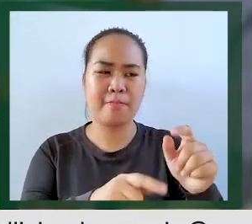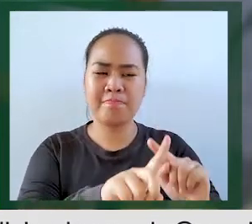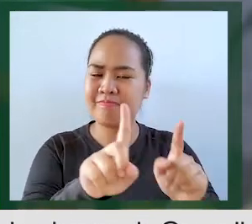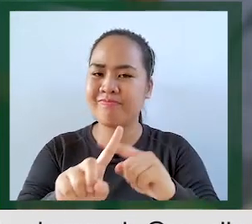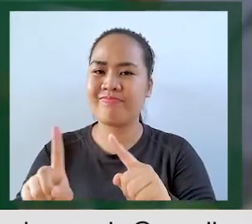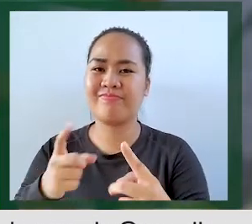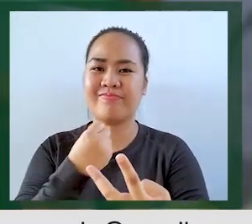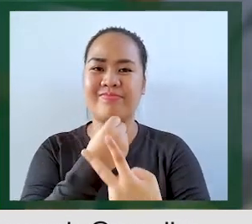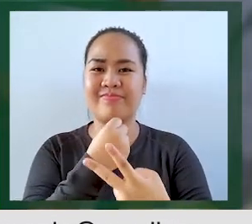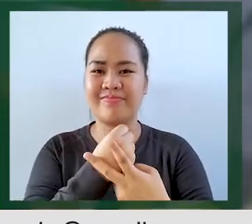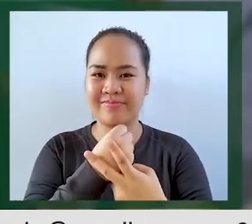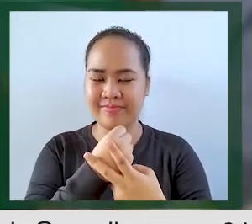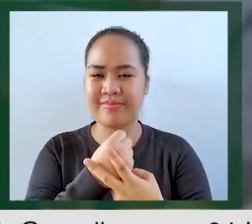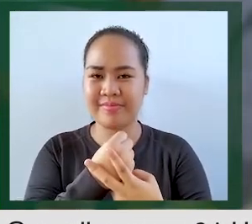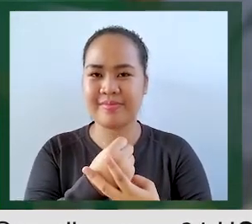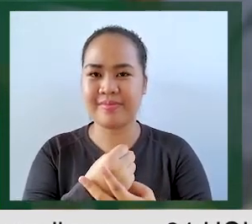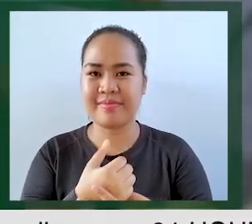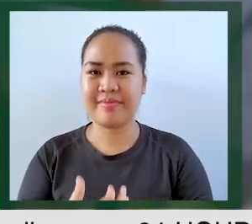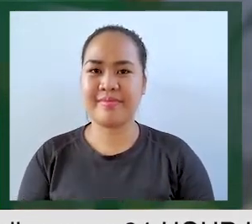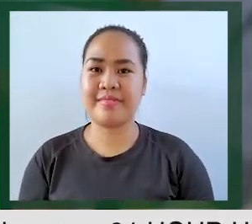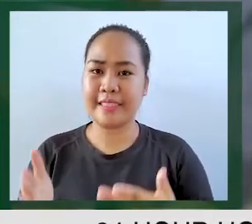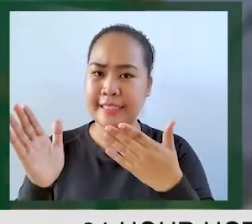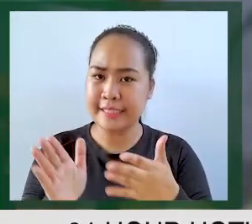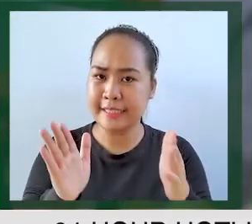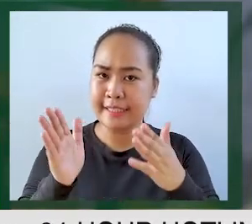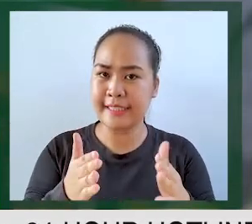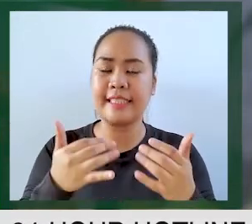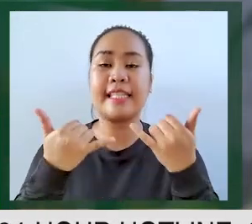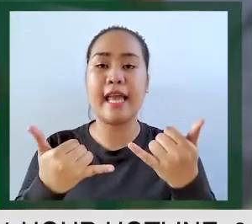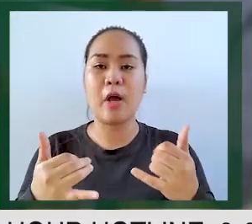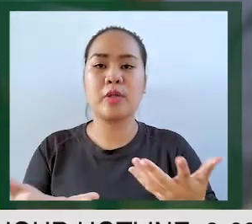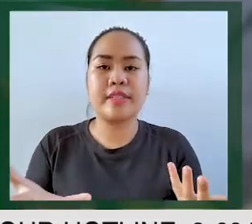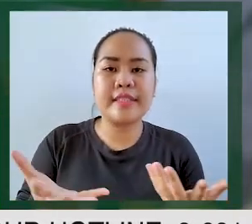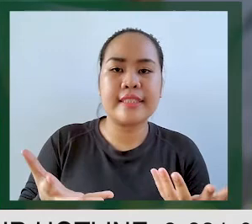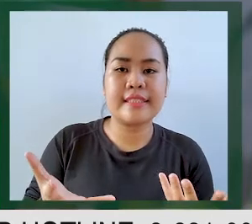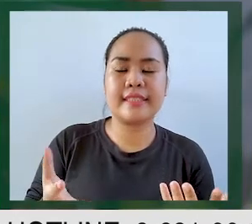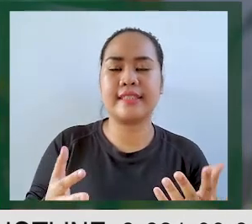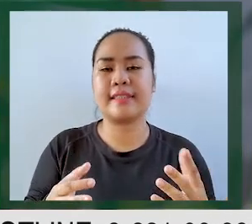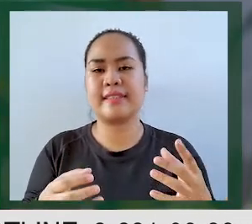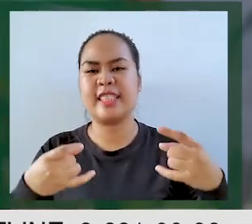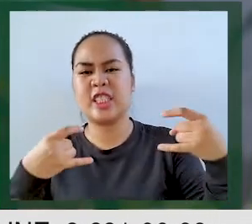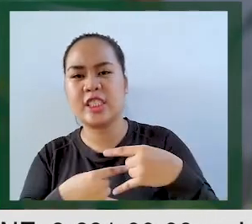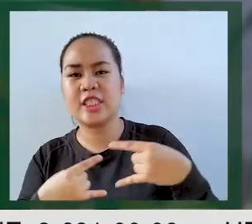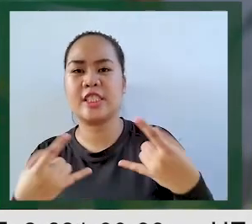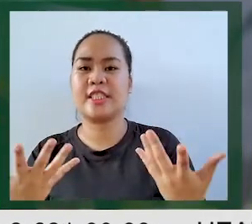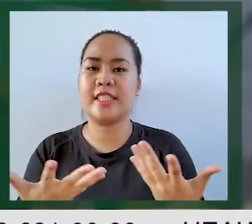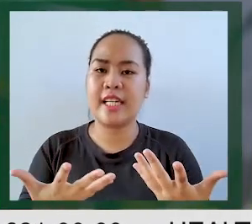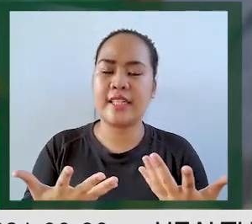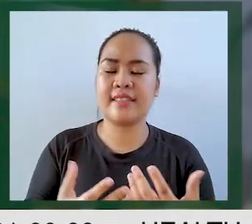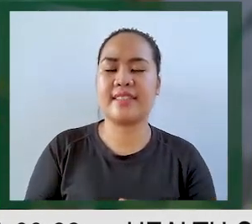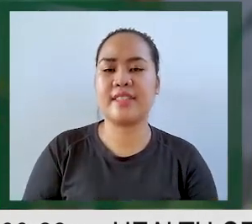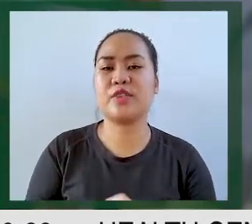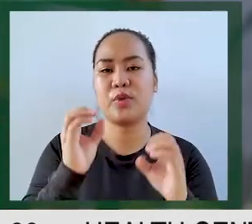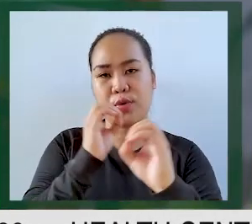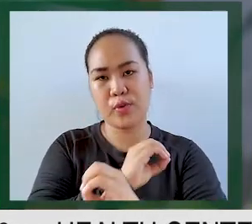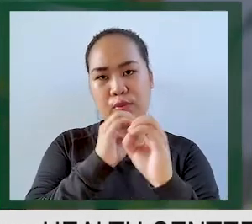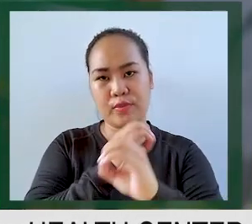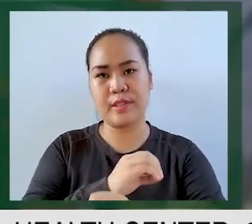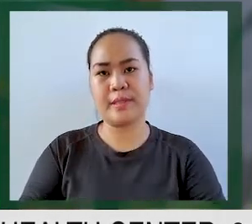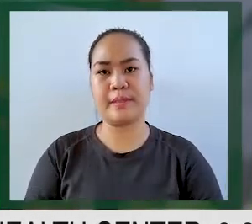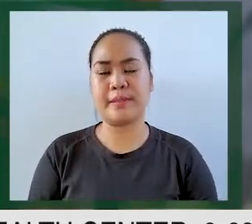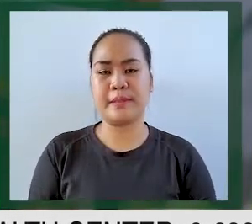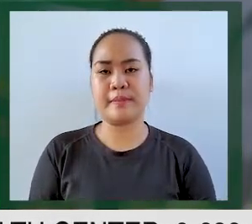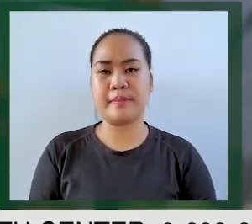mga kabarangay na nagtatrabaho dito sa ating sa Barangay San Antonio, yeah, kung meron